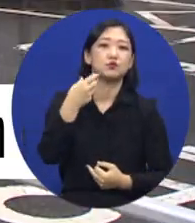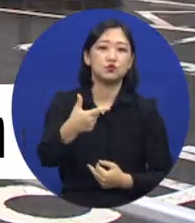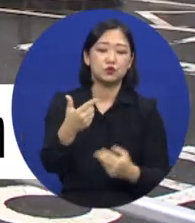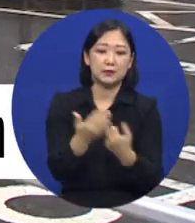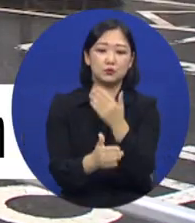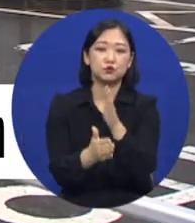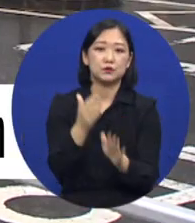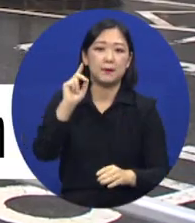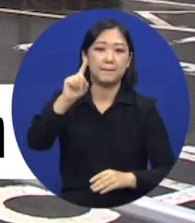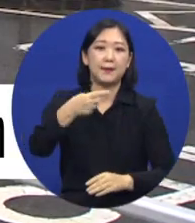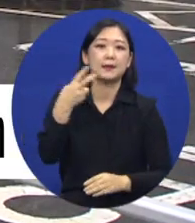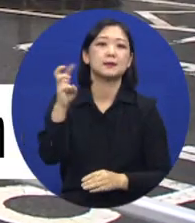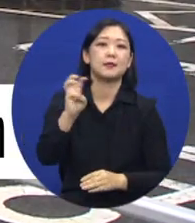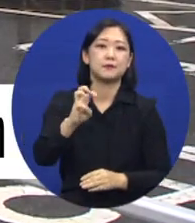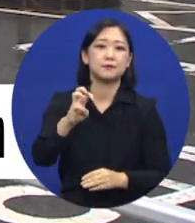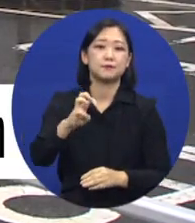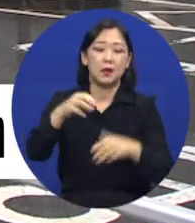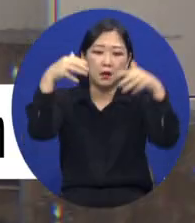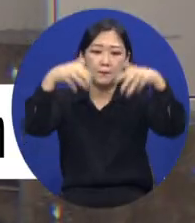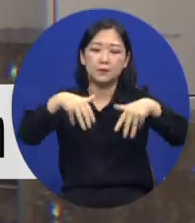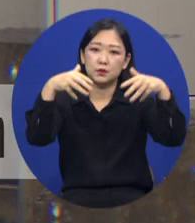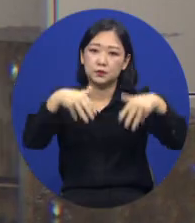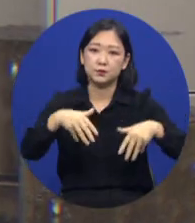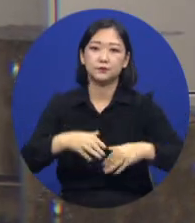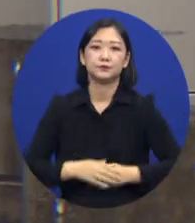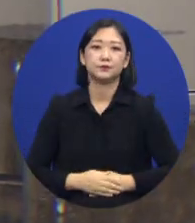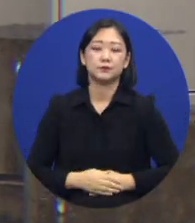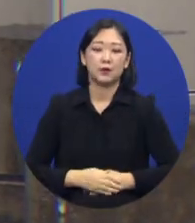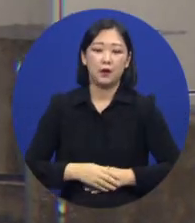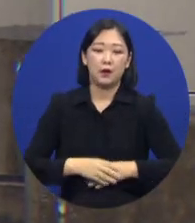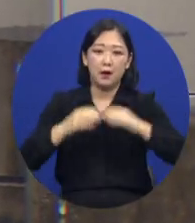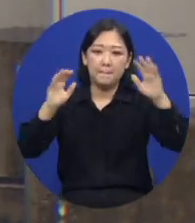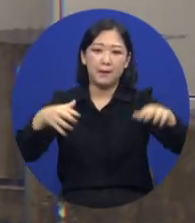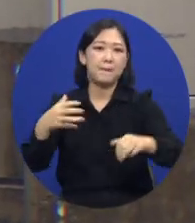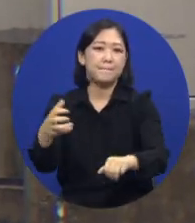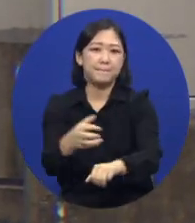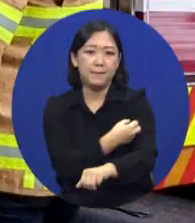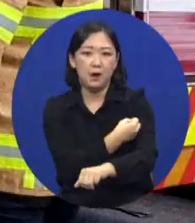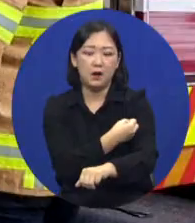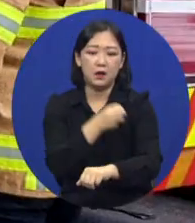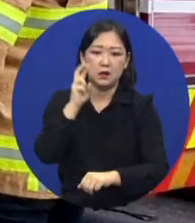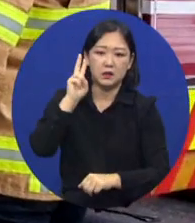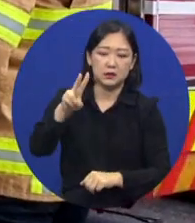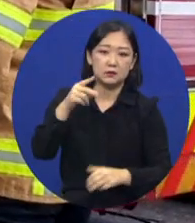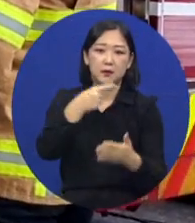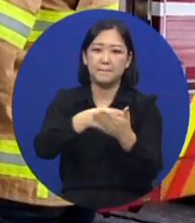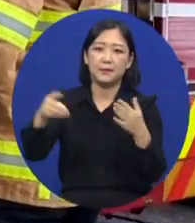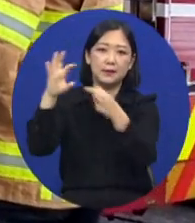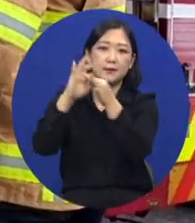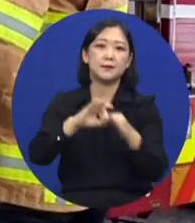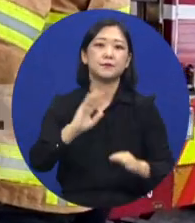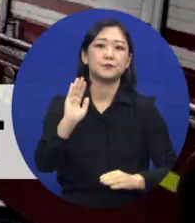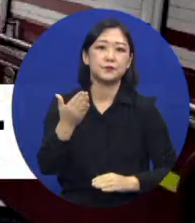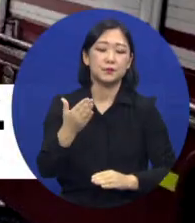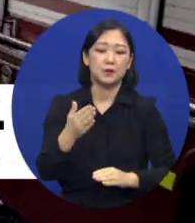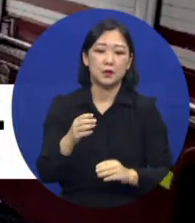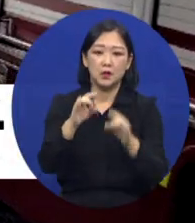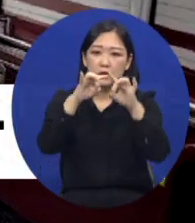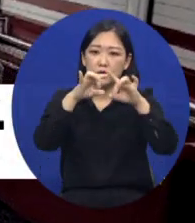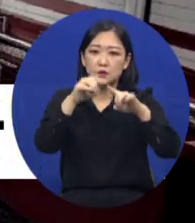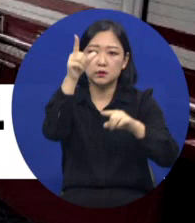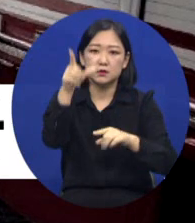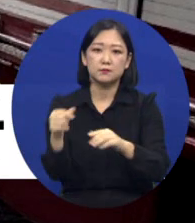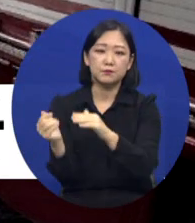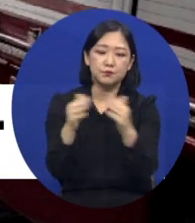제주시 130mm의 강수량을 기록했습니다. 바람도 강하게 불면서 이틀째 피해도 이어졌는데요. 전신주가